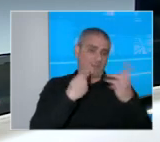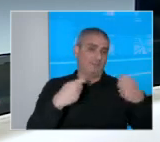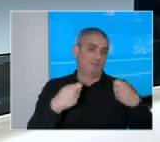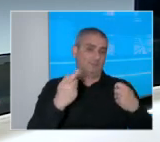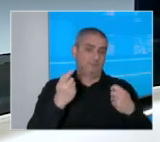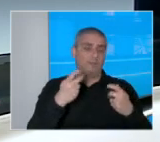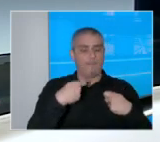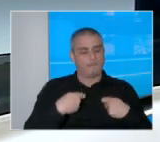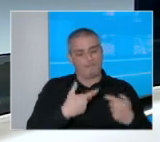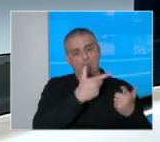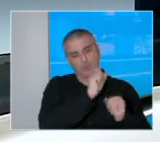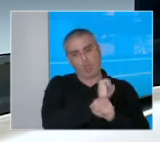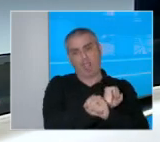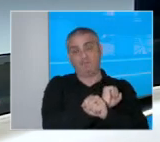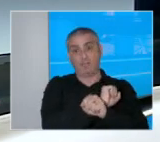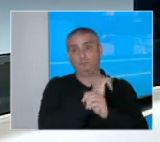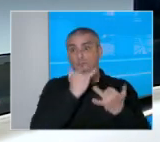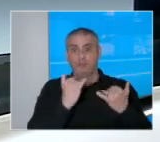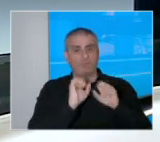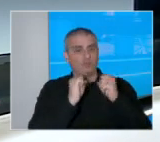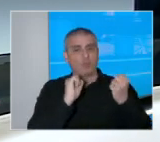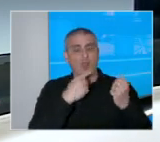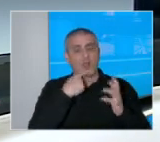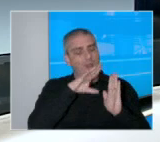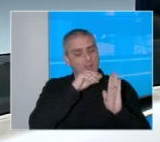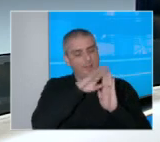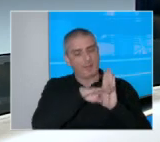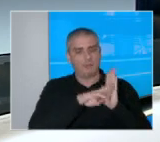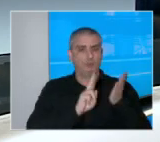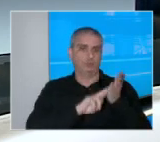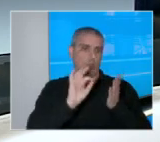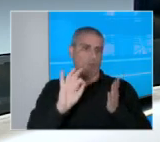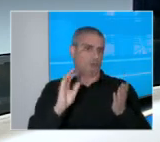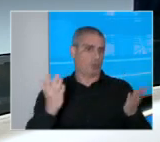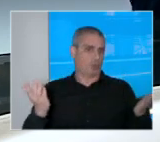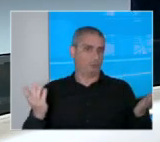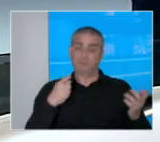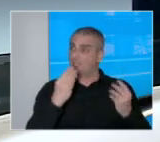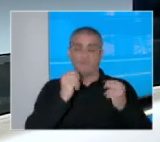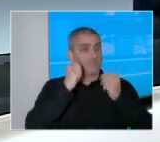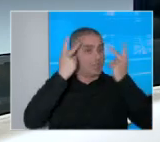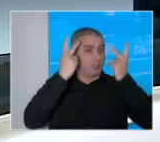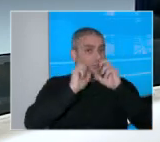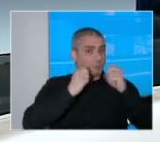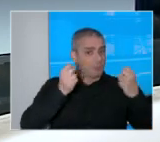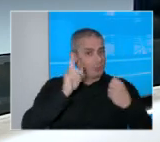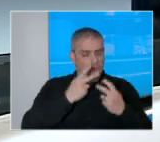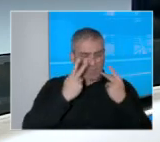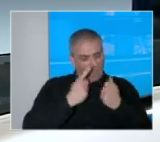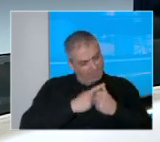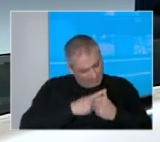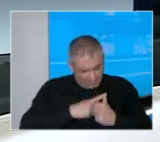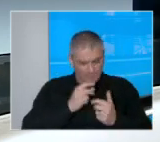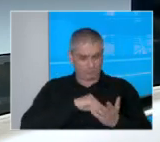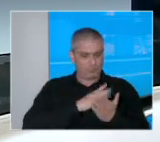בזבז, ומכרו אותו לעבד, ועכשיו התורה באה לדון בזכויות האזרחיות שלו. זה הדבר הכי חשוב בתורה, יש ערכים,